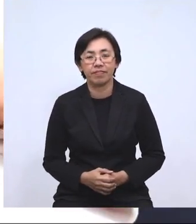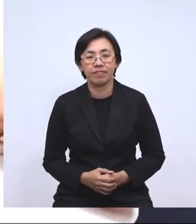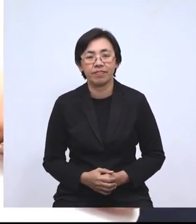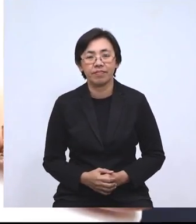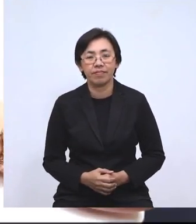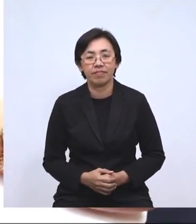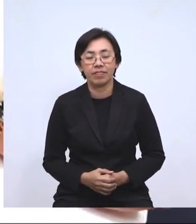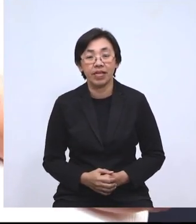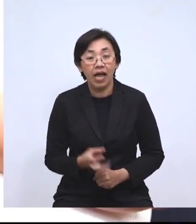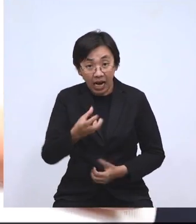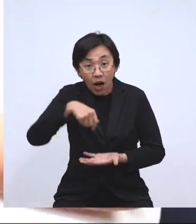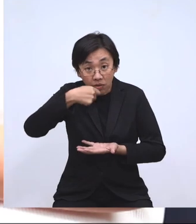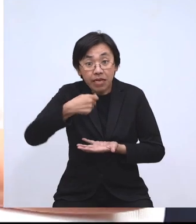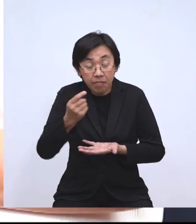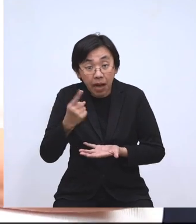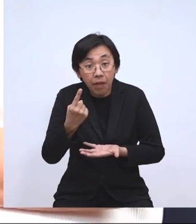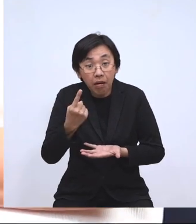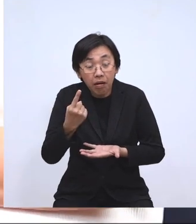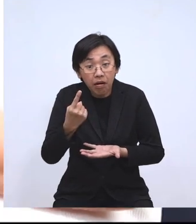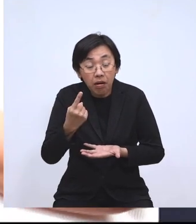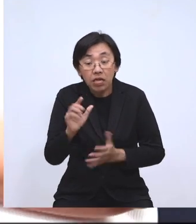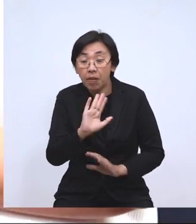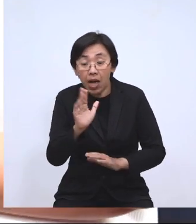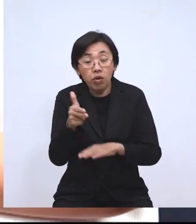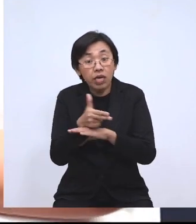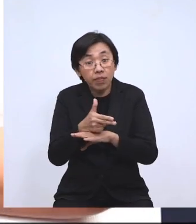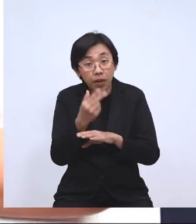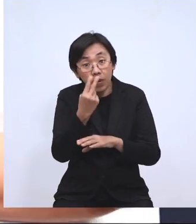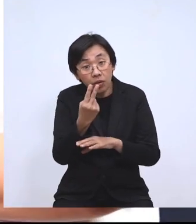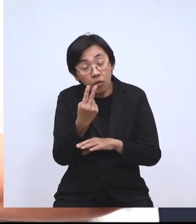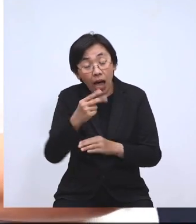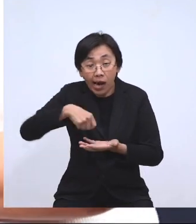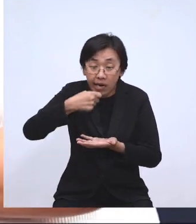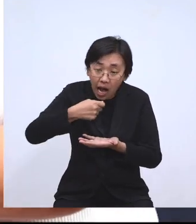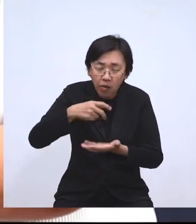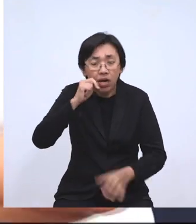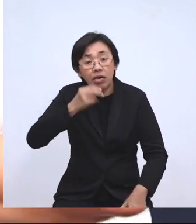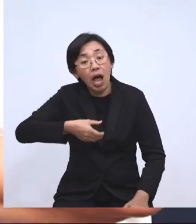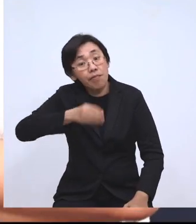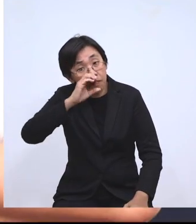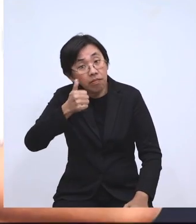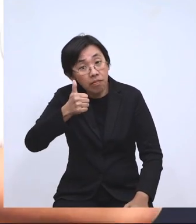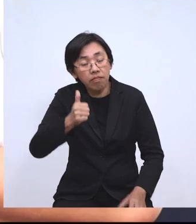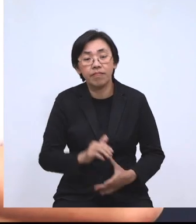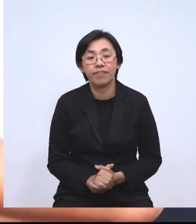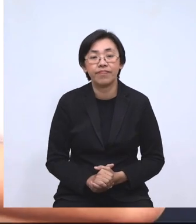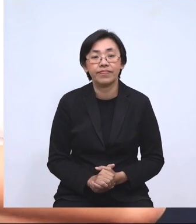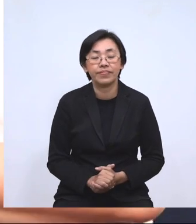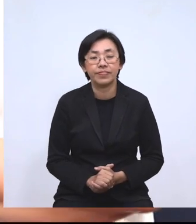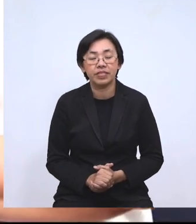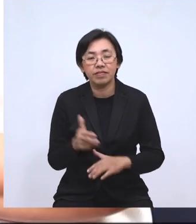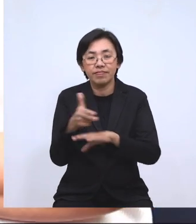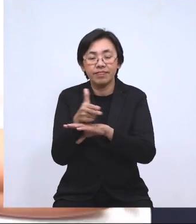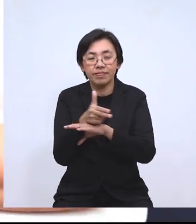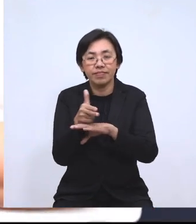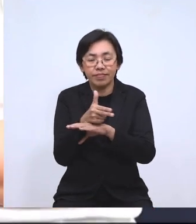เดี๋ยว มอสเดี๋ยวก่อนมอสจะกินข้าวอีกไหมล่ะถ้าไม่งั้นเดี๋ยวขวัญจะเปิดคลิปแล้วให้มอสกินข้าวรอ กินน้ำก่อน กินน้ำก่อนนะโอเคนะเดี๋ยว